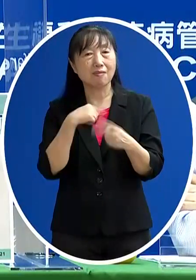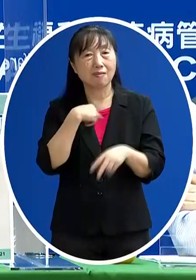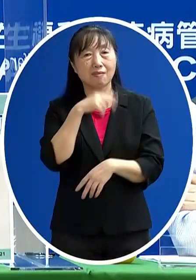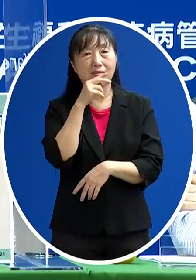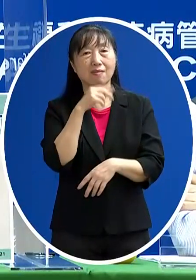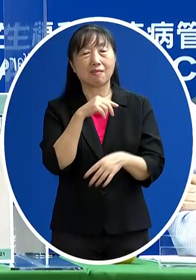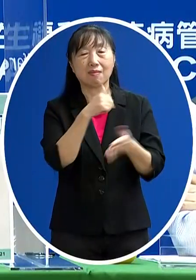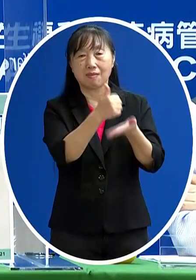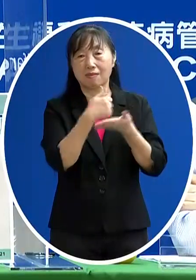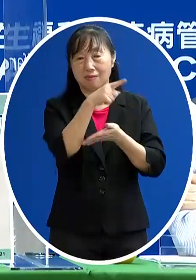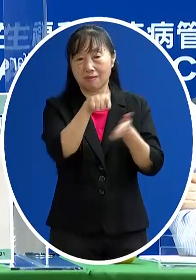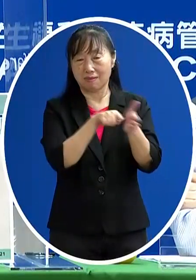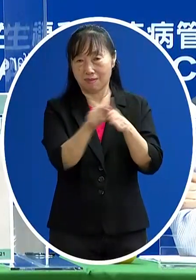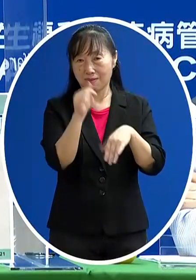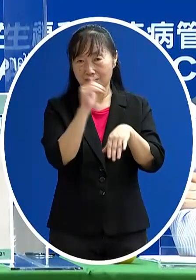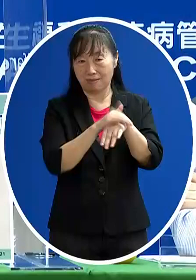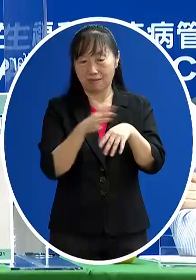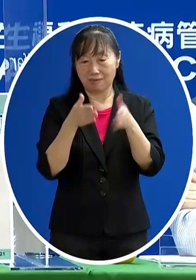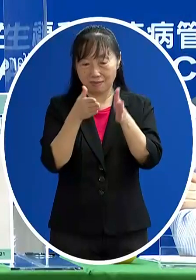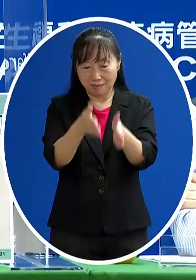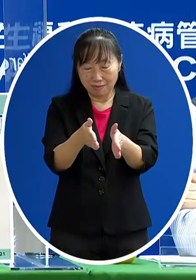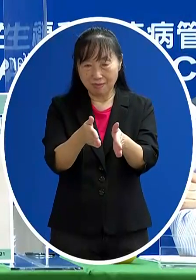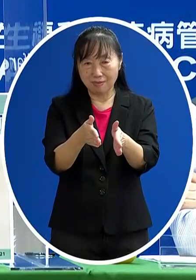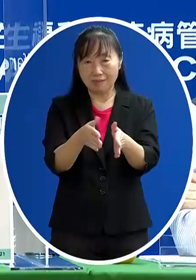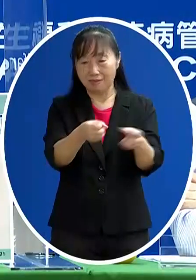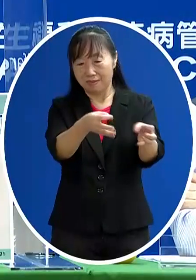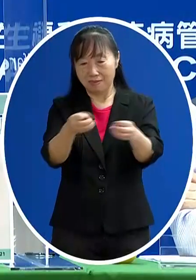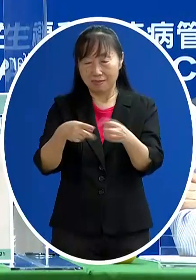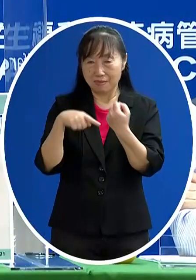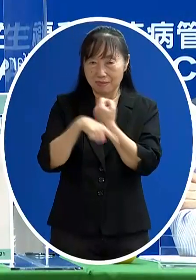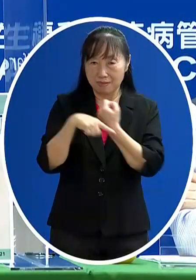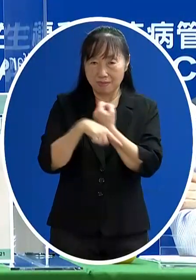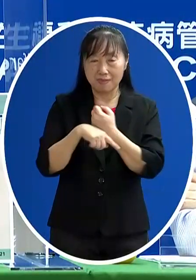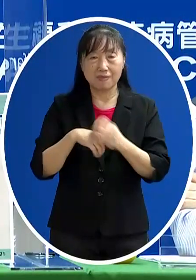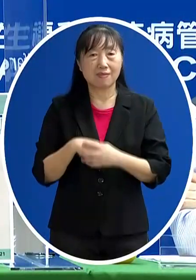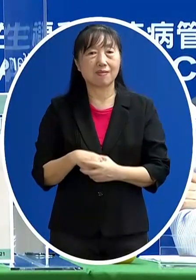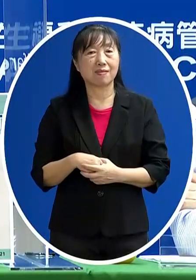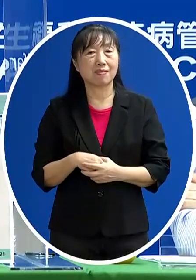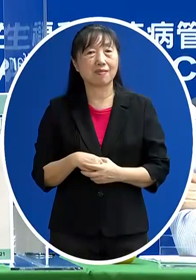家，一方面也开始来做这方面的讨论，那也准备